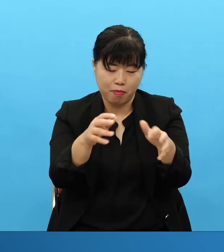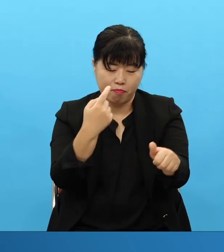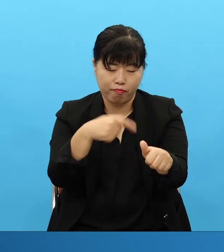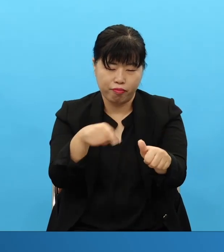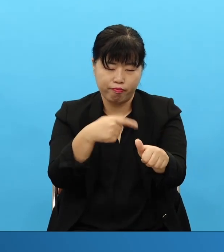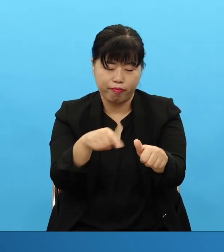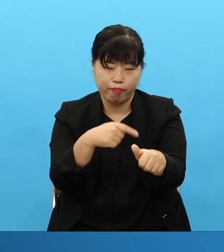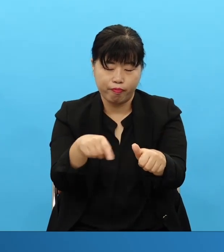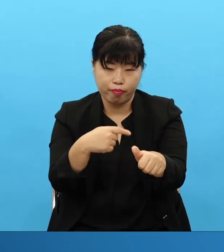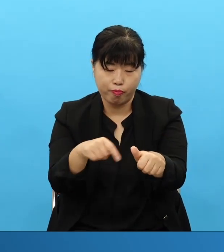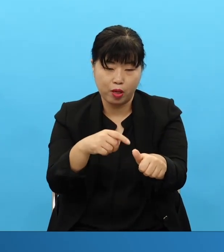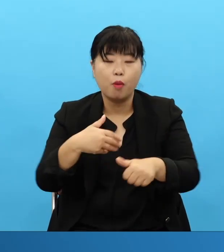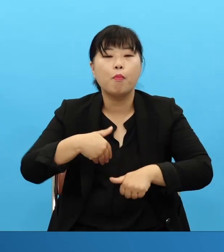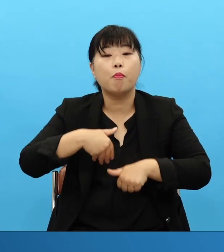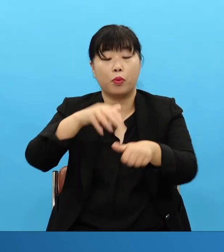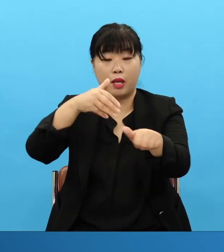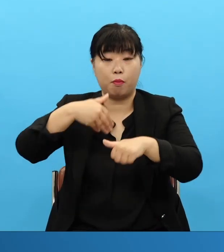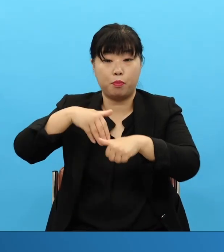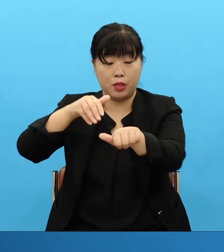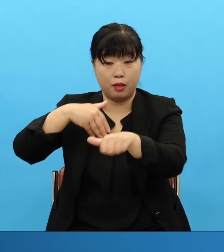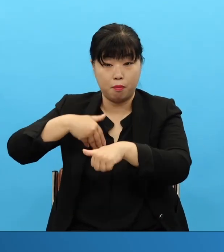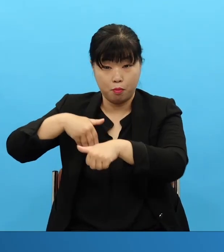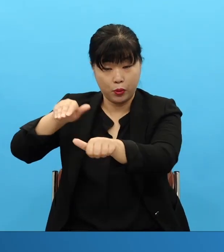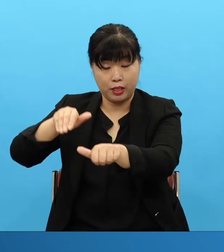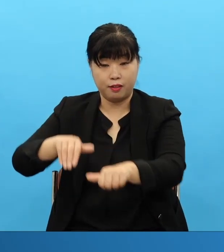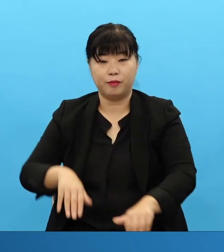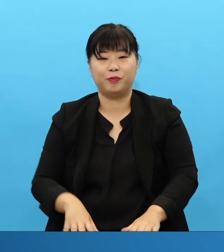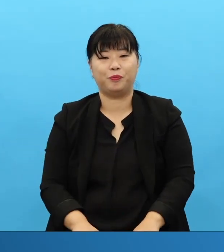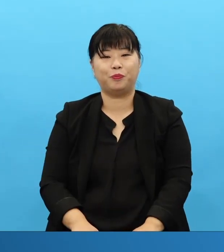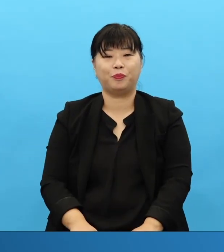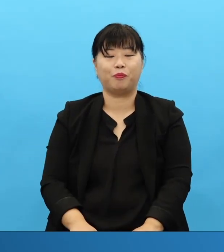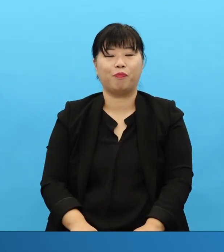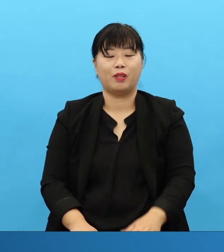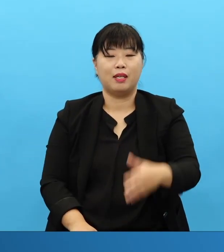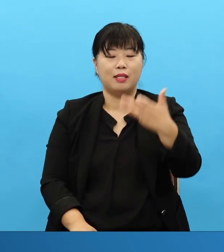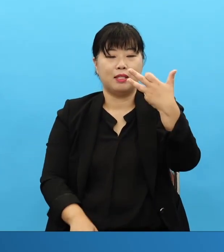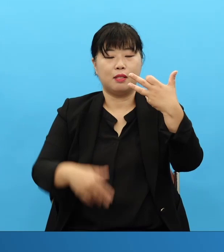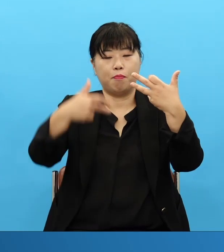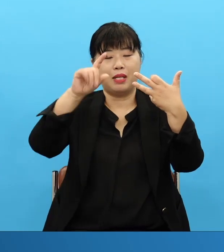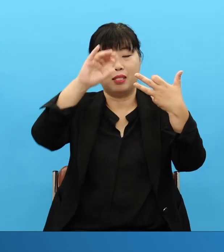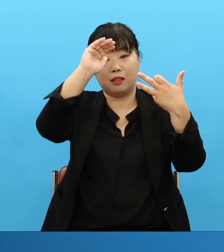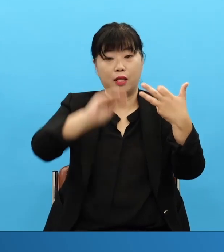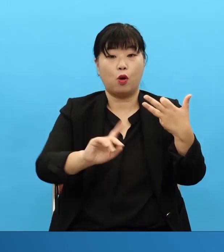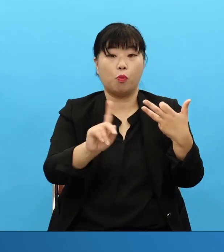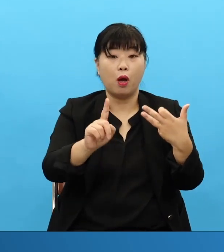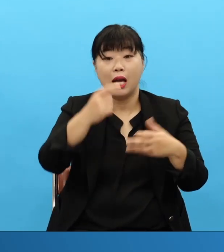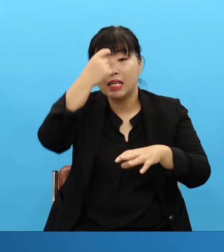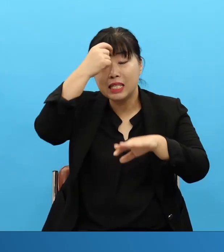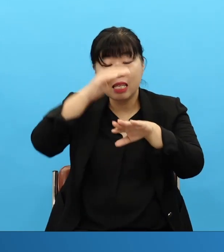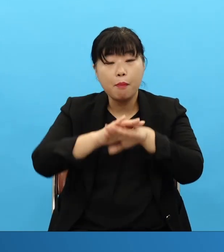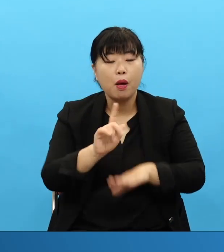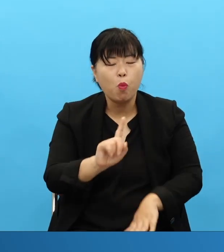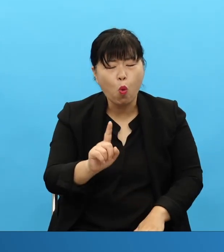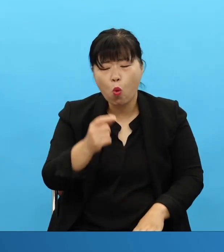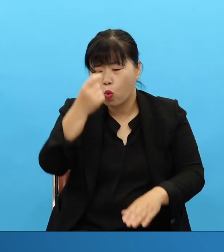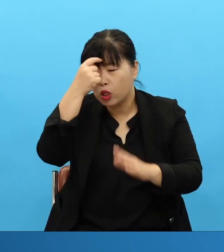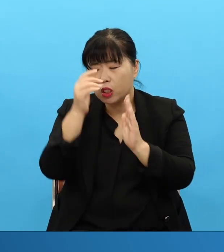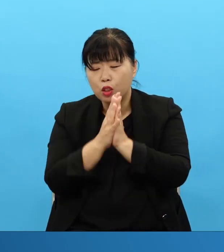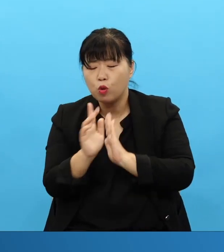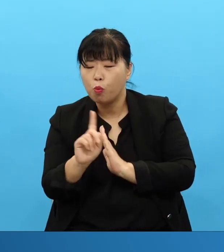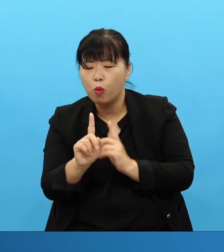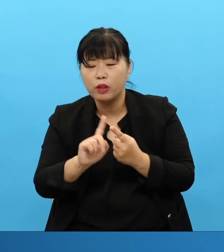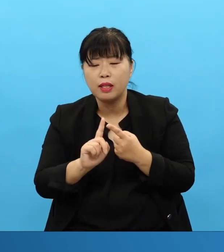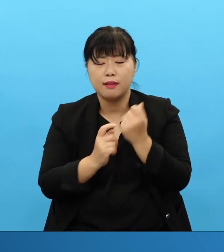18? 예배가 뭐고 기도가 뭐냐? What is worship? What is prayer? 안식일마다 이랬는데요. 유대인의